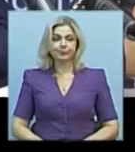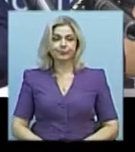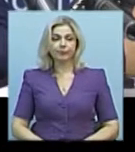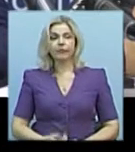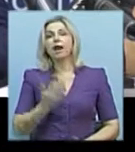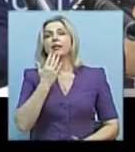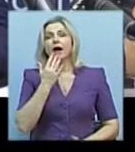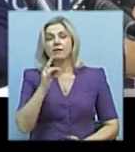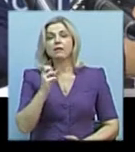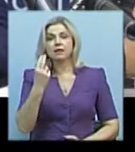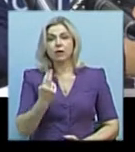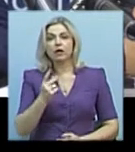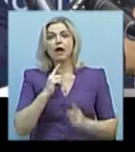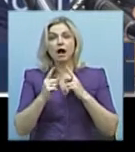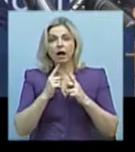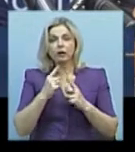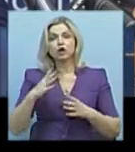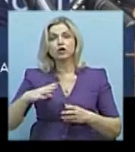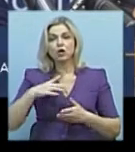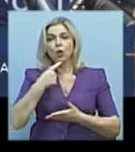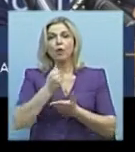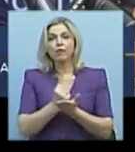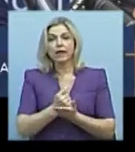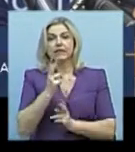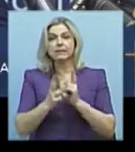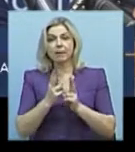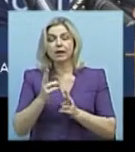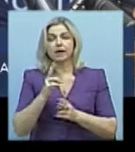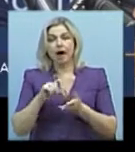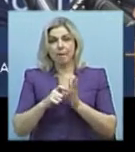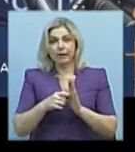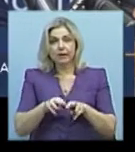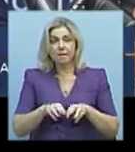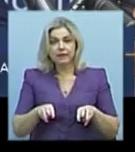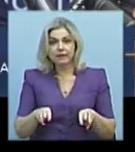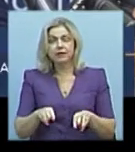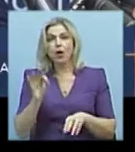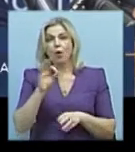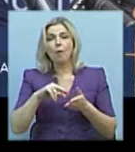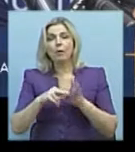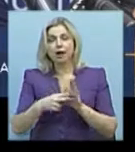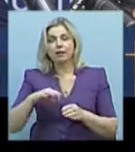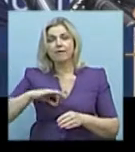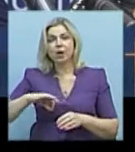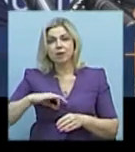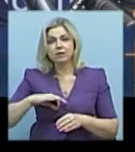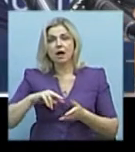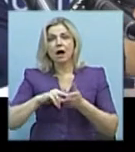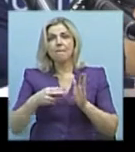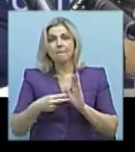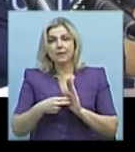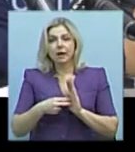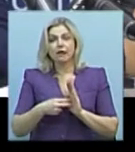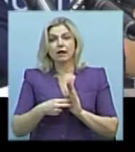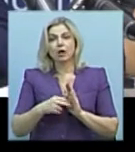Національна рада очікує ухвалення змін до постанови Кабінету міністрів до плану використання плану РЧР,